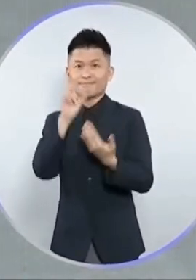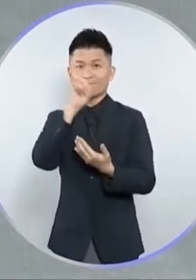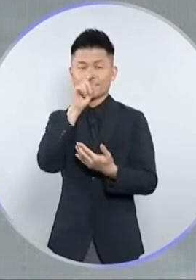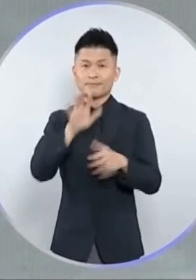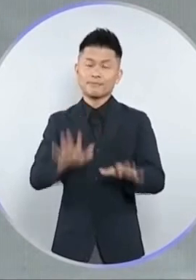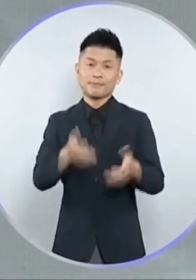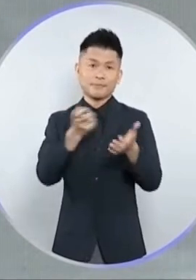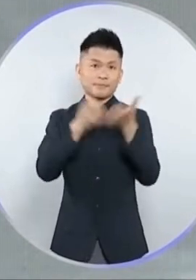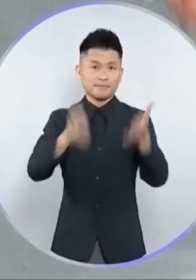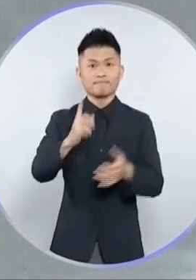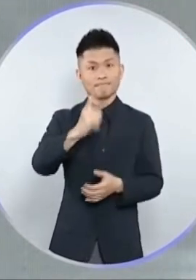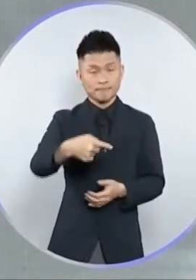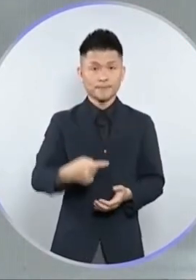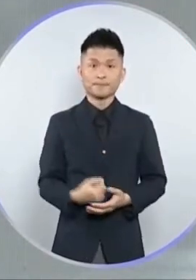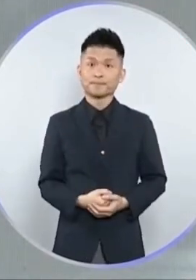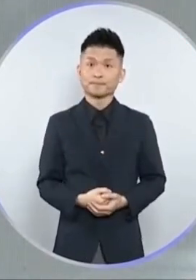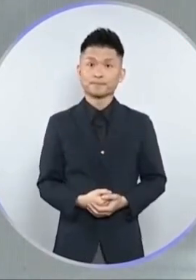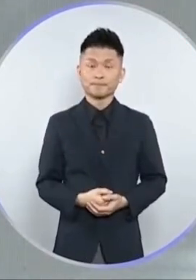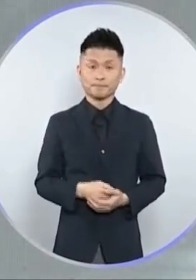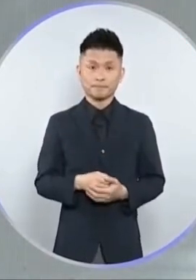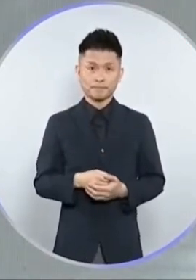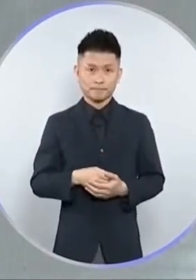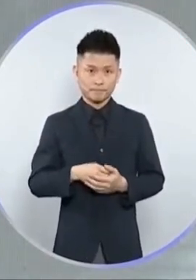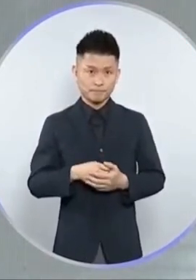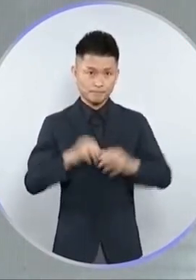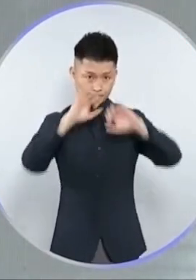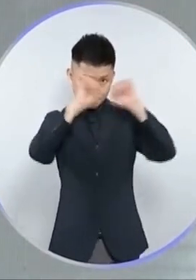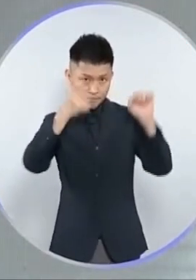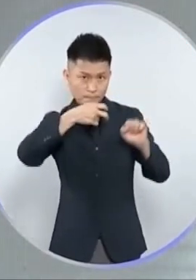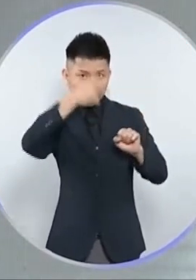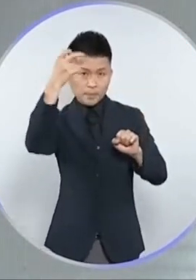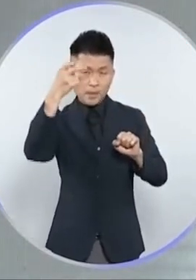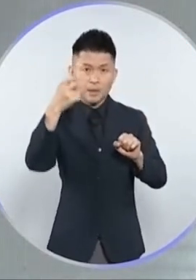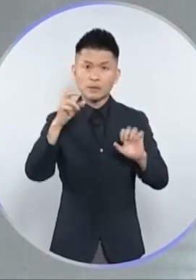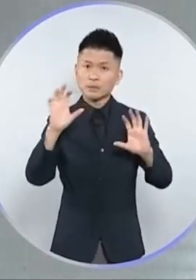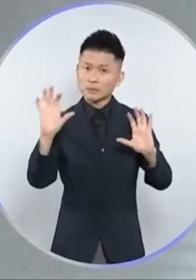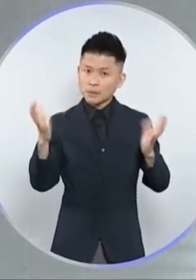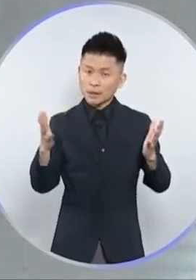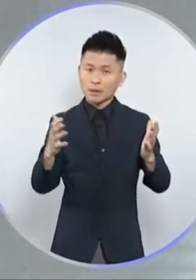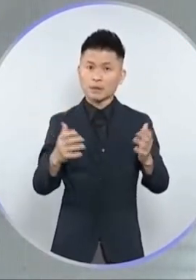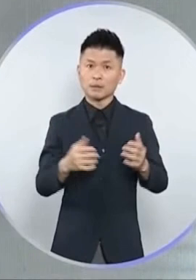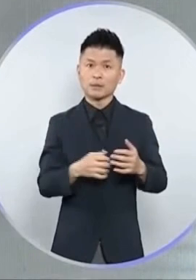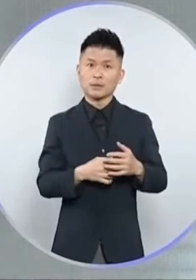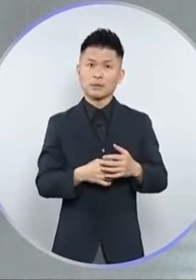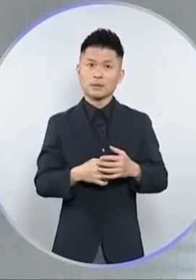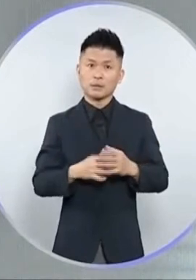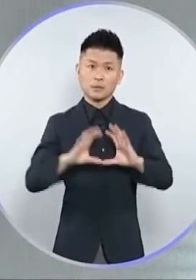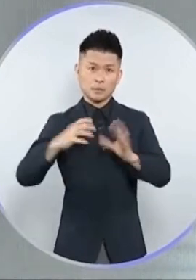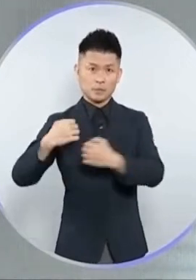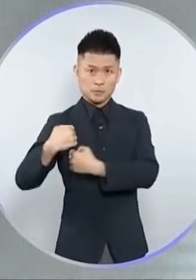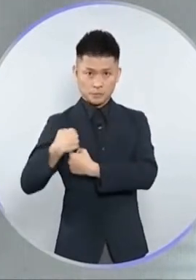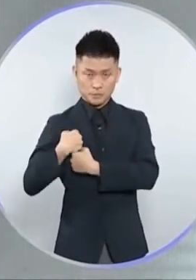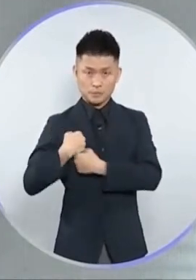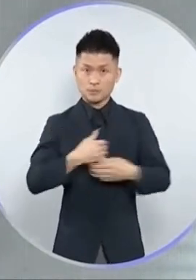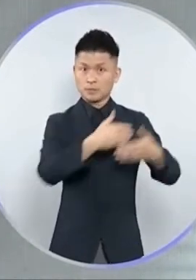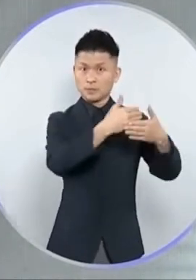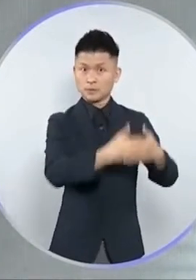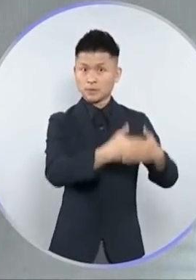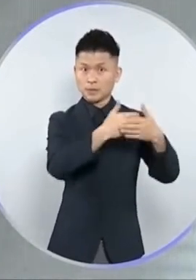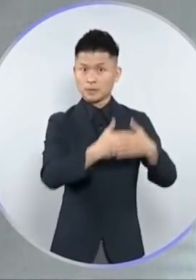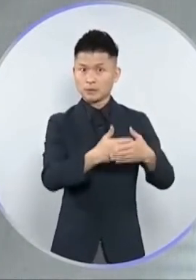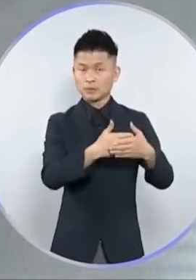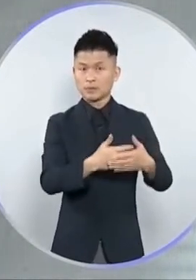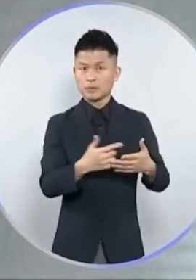的。固然我们发现大概有近二十件国军那么跟中国这边唱